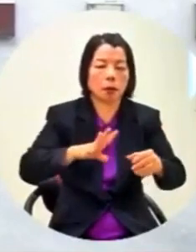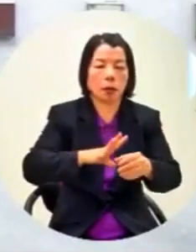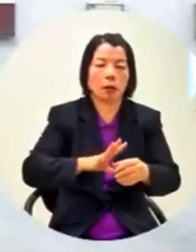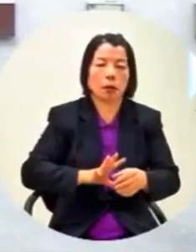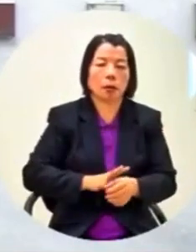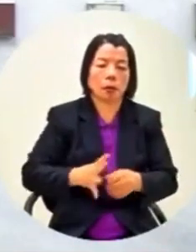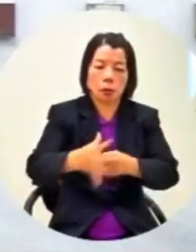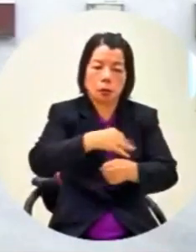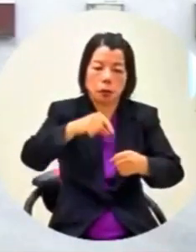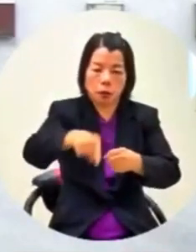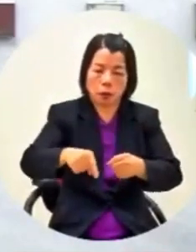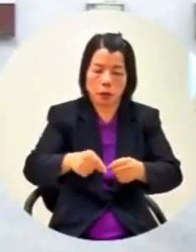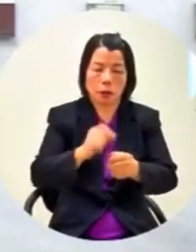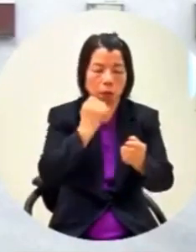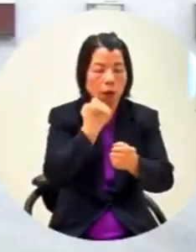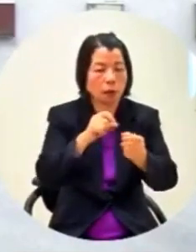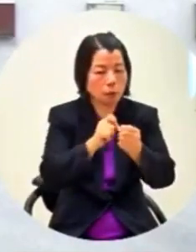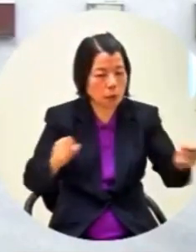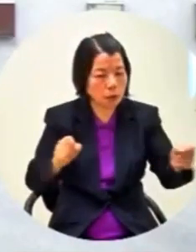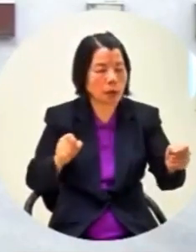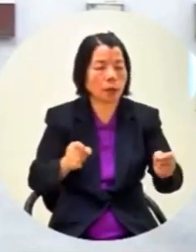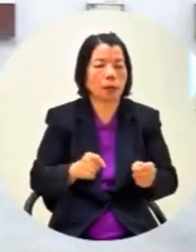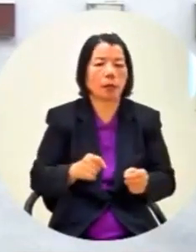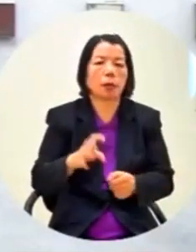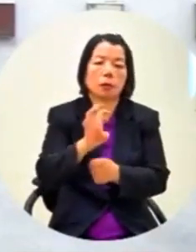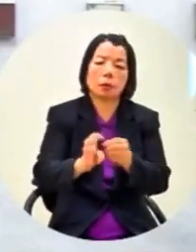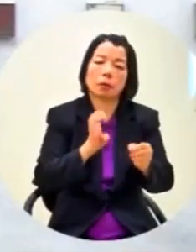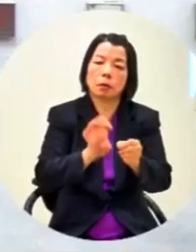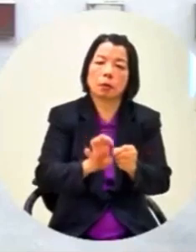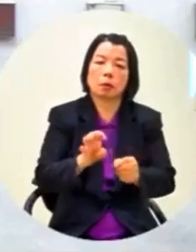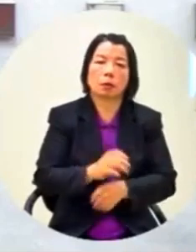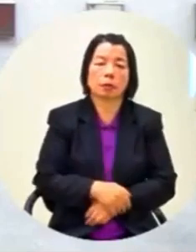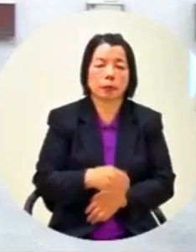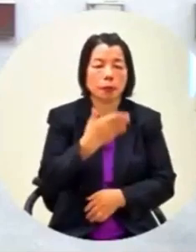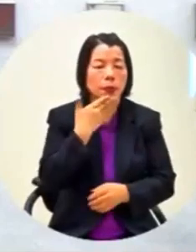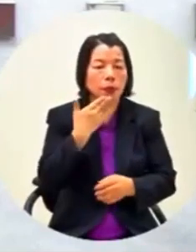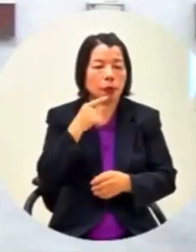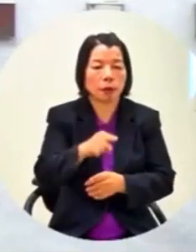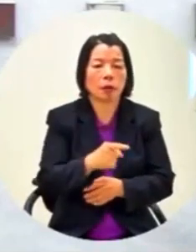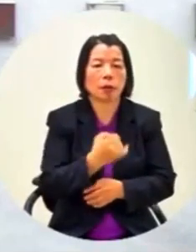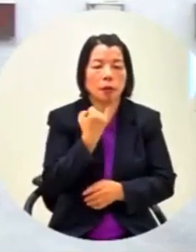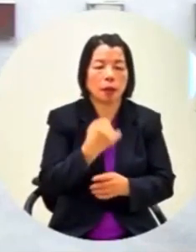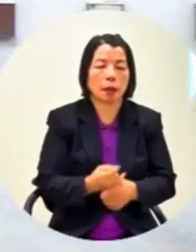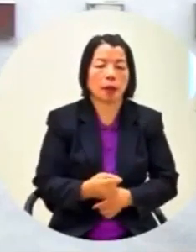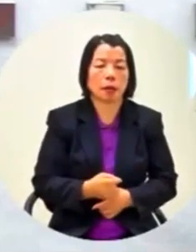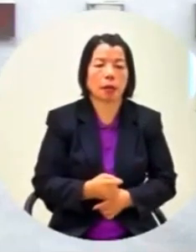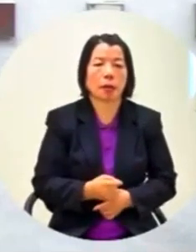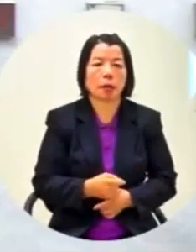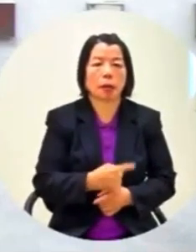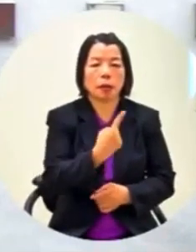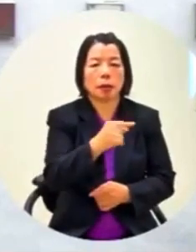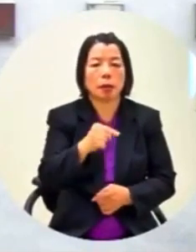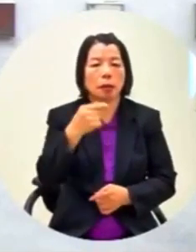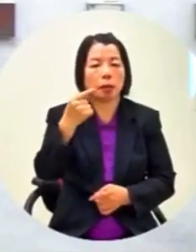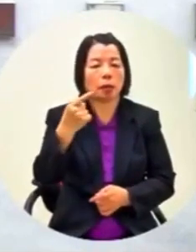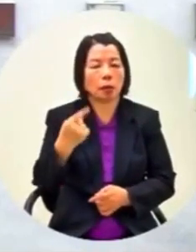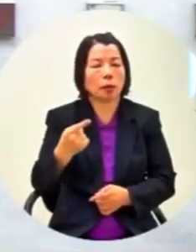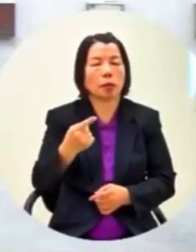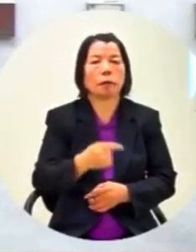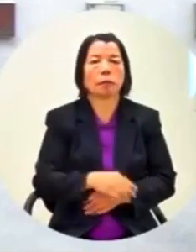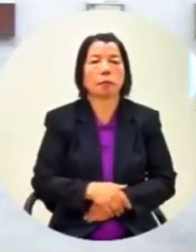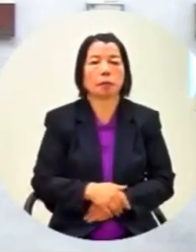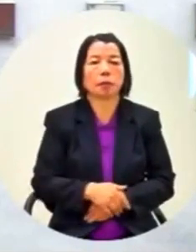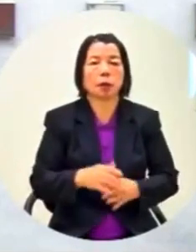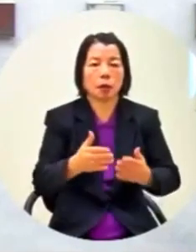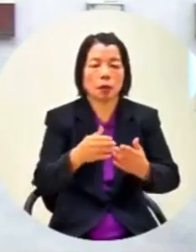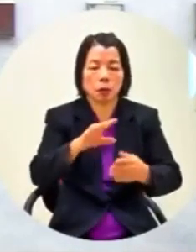长达40年，利润最低可达1.1%。 截至四月底，我们共同核贷